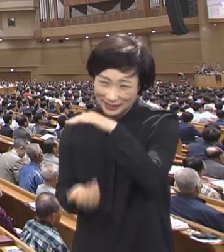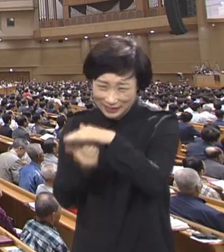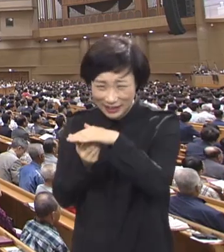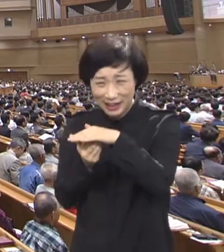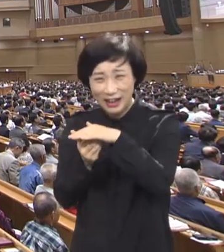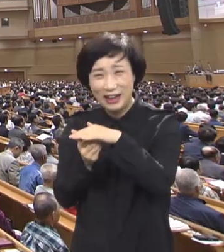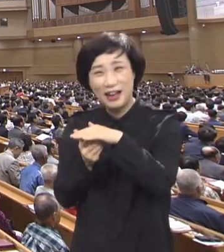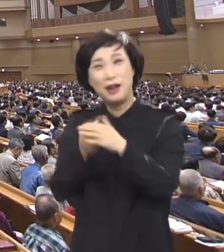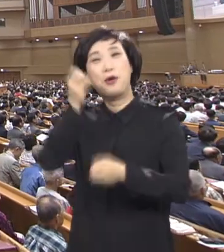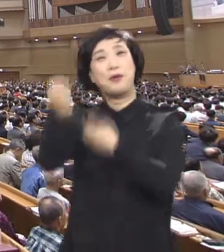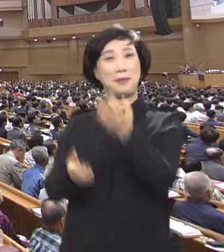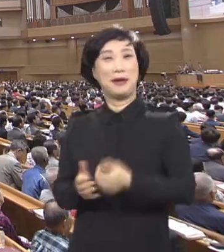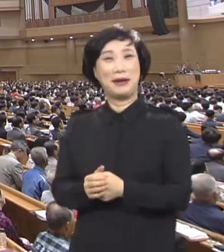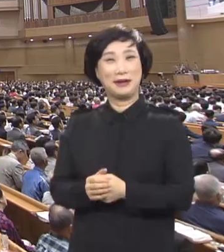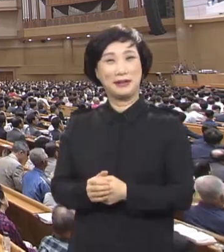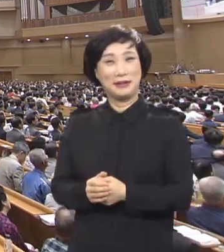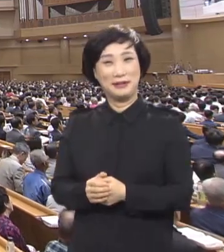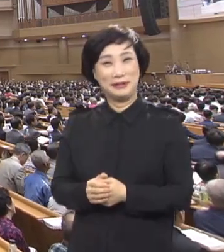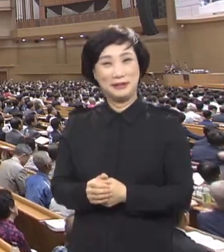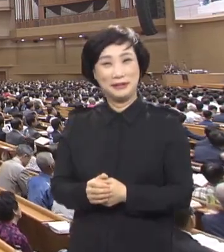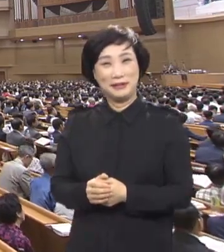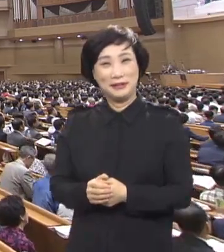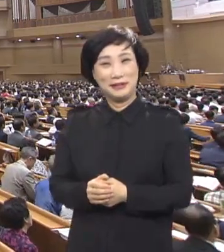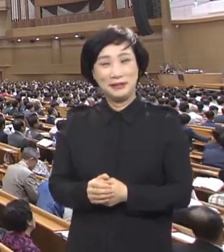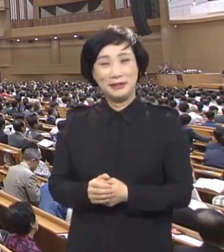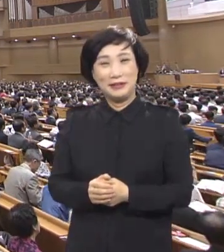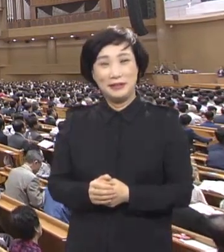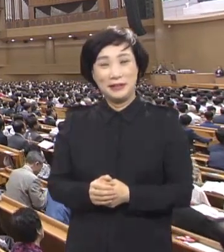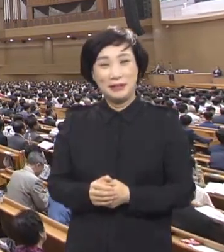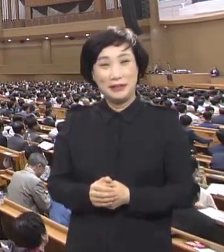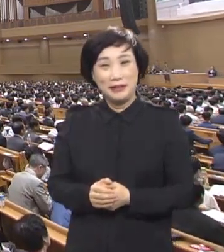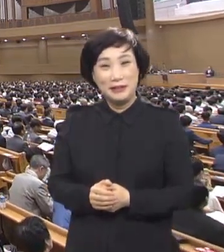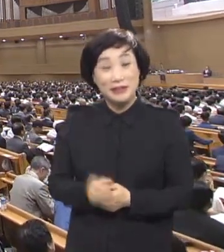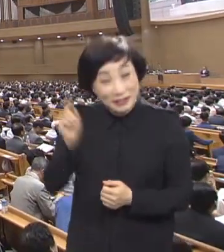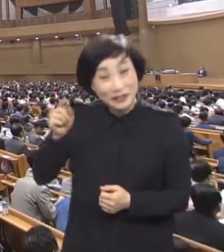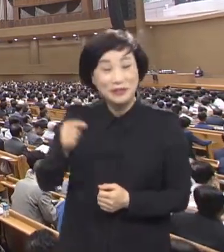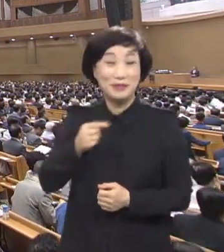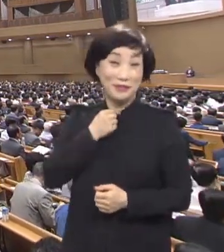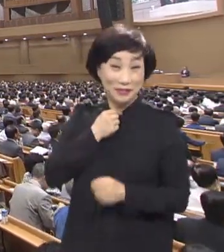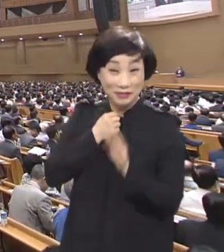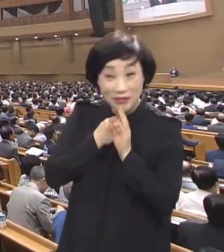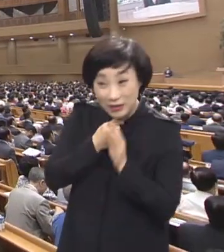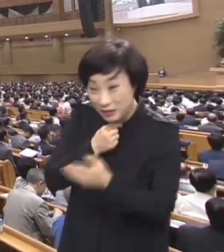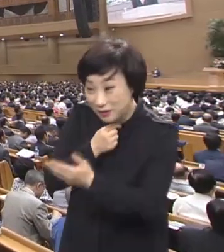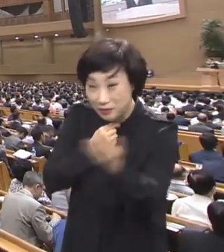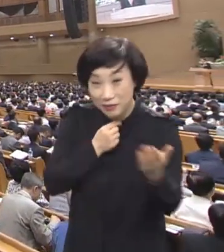이루었다 이루고 살고 싶지 않냐